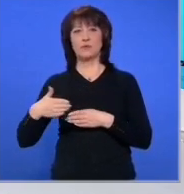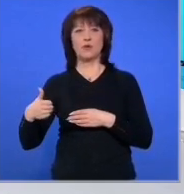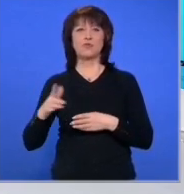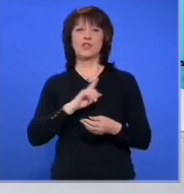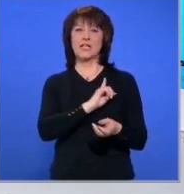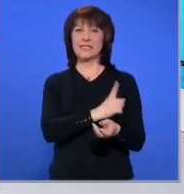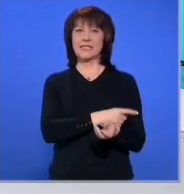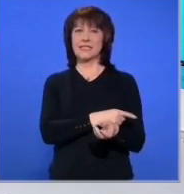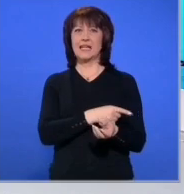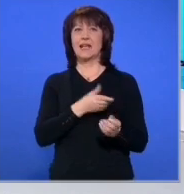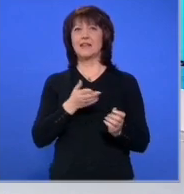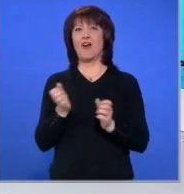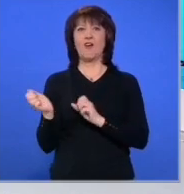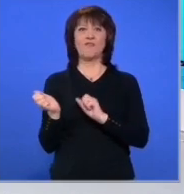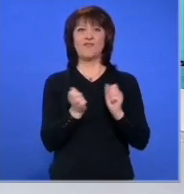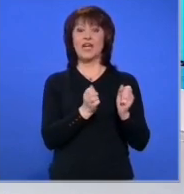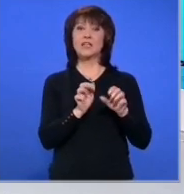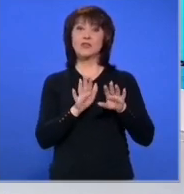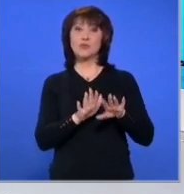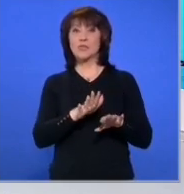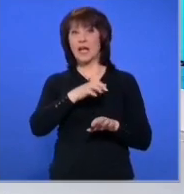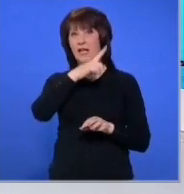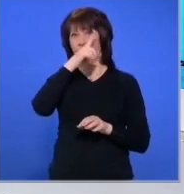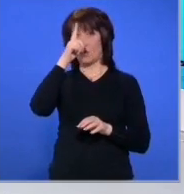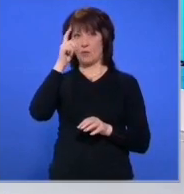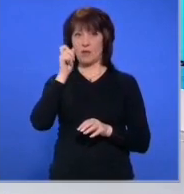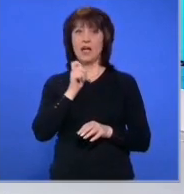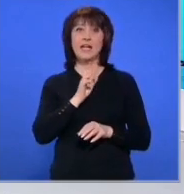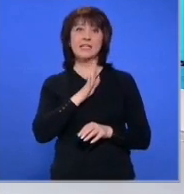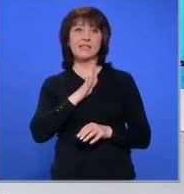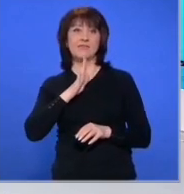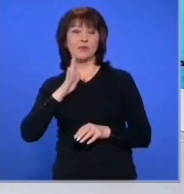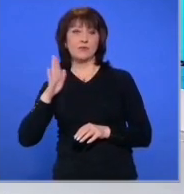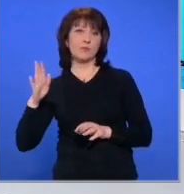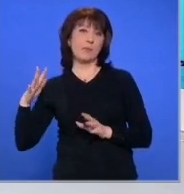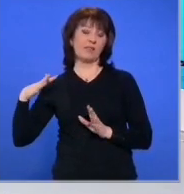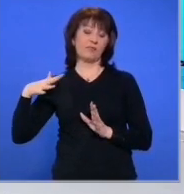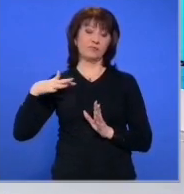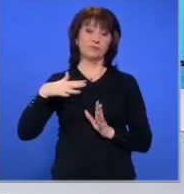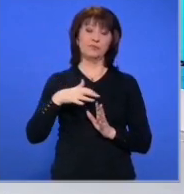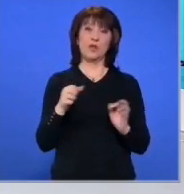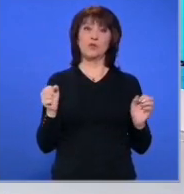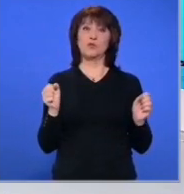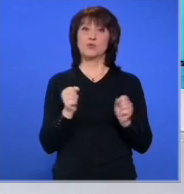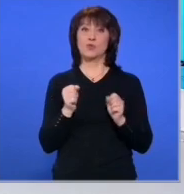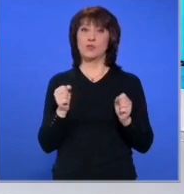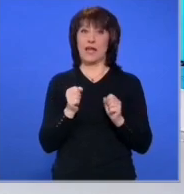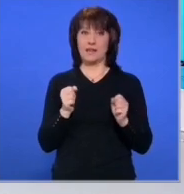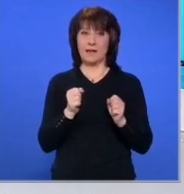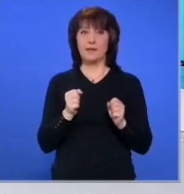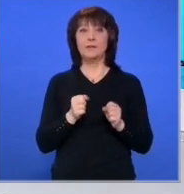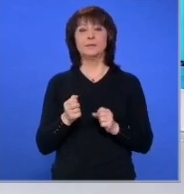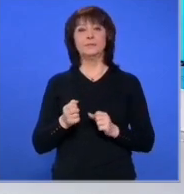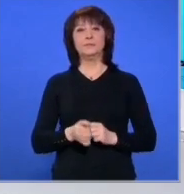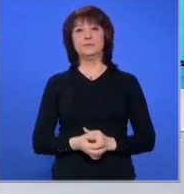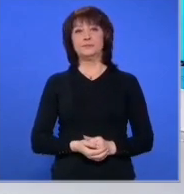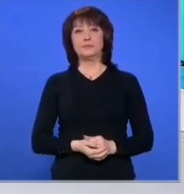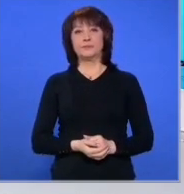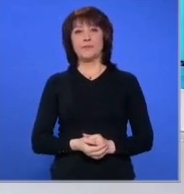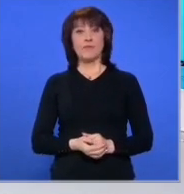вятър и ще се задържи топло, но от северозапад ще нахлува студен въздух и в северозападната половина от полуострова ще